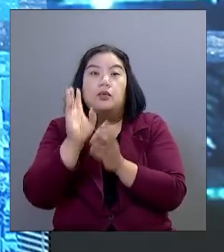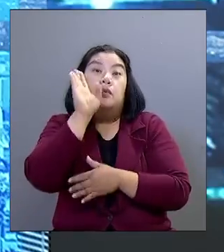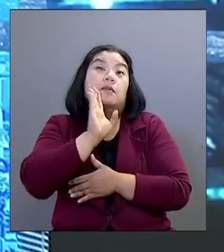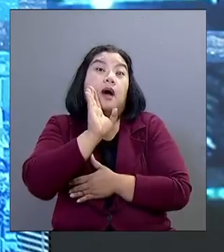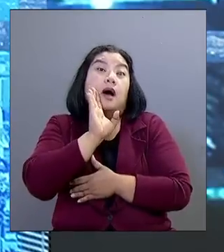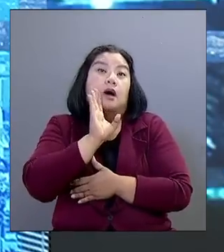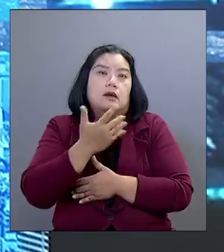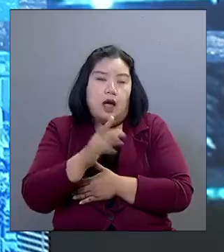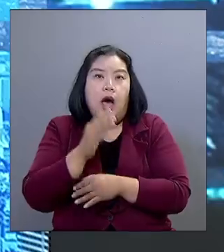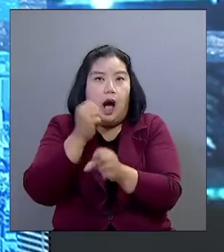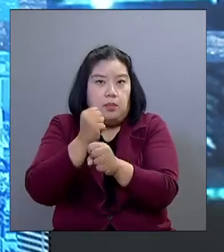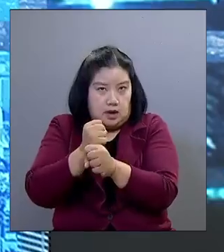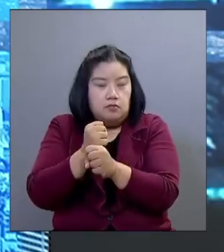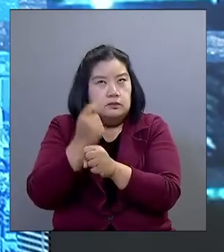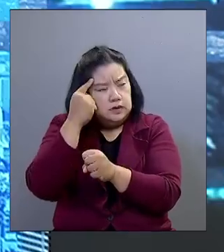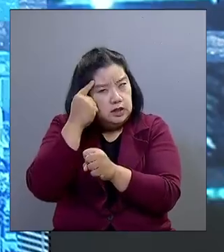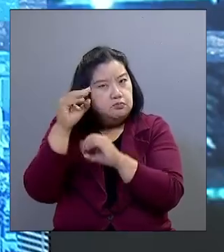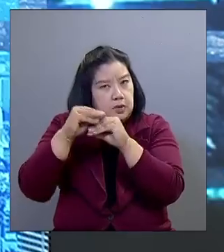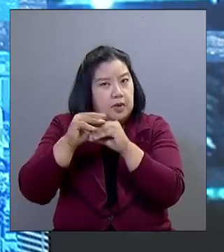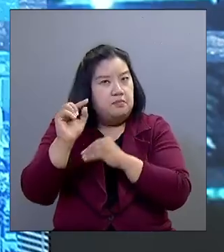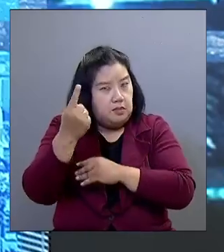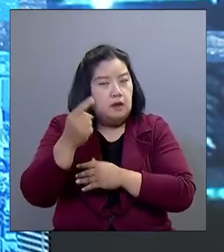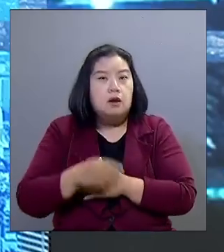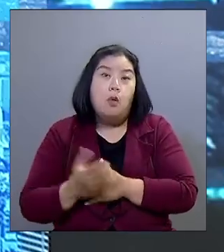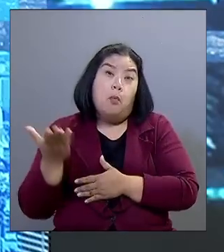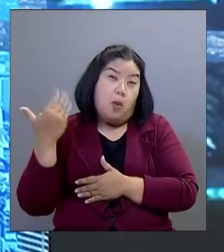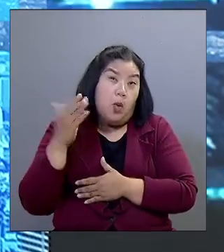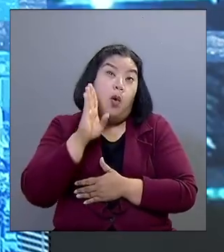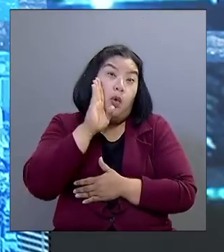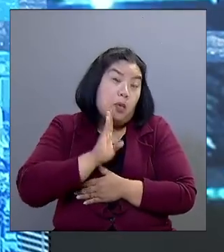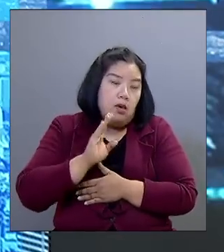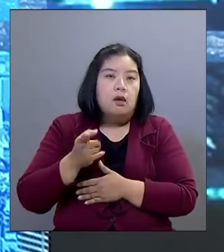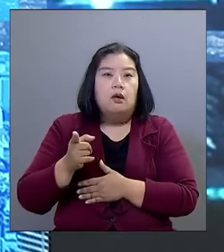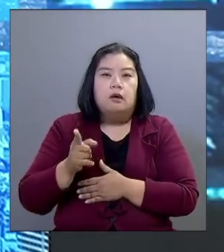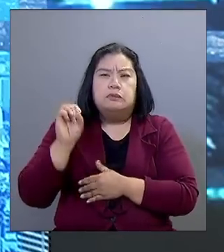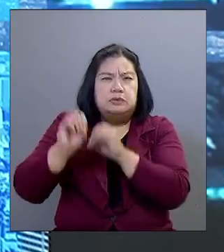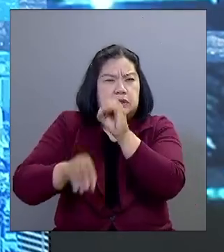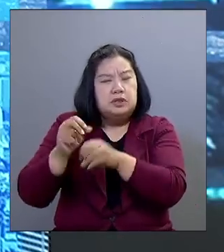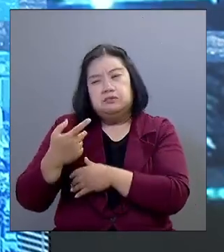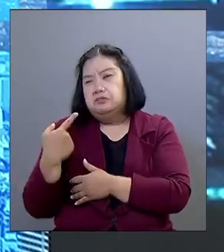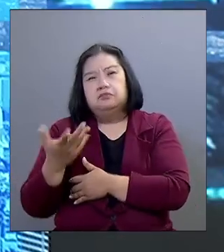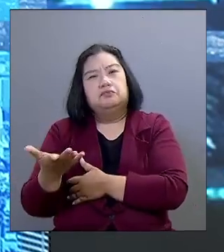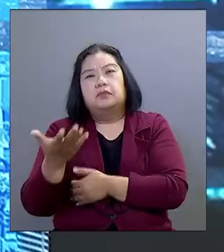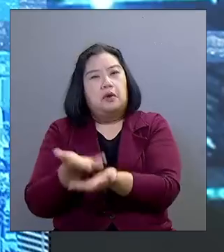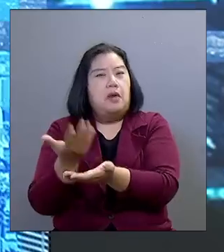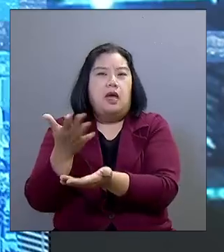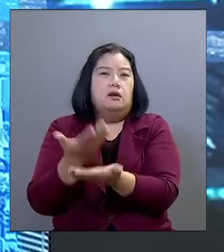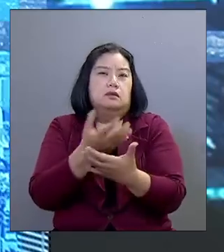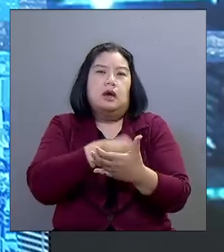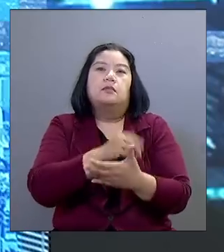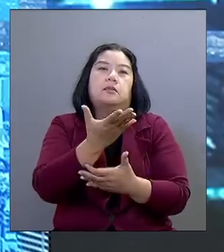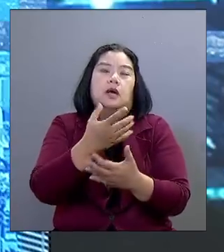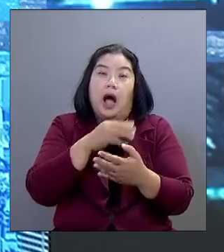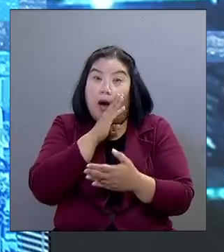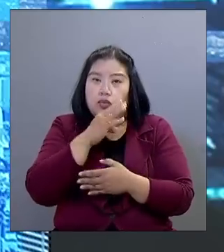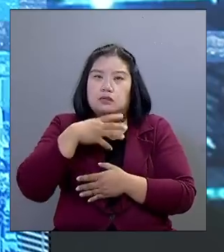ามารถต่อยอดได้จากฟางข้าวที่ดูเหมือนเป็นขยะไม่มีค่าไม่มีราคาแล้วเวลาเอาไปทำลายเนี่ยแหละค่ะคุณผู้ชม